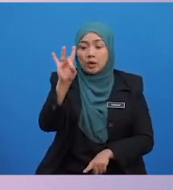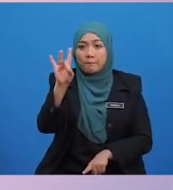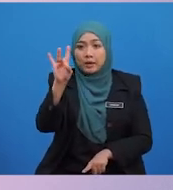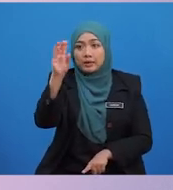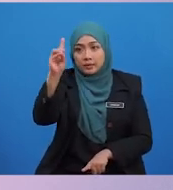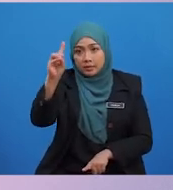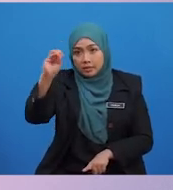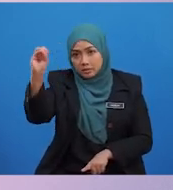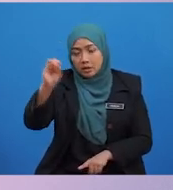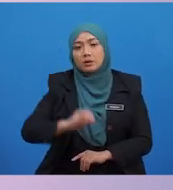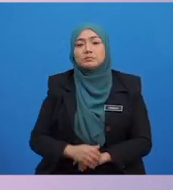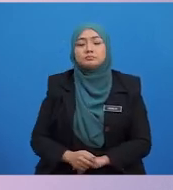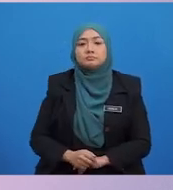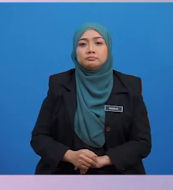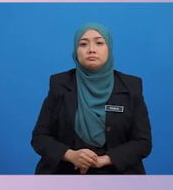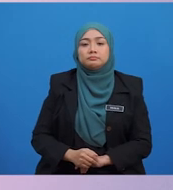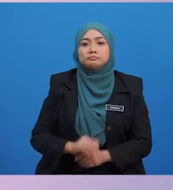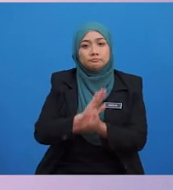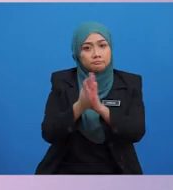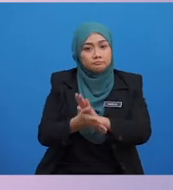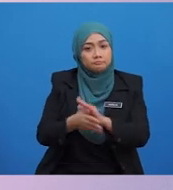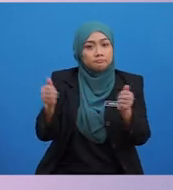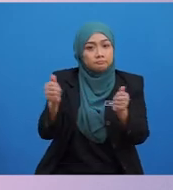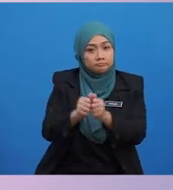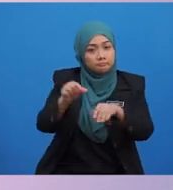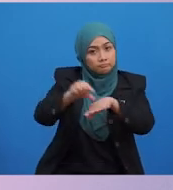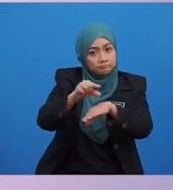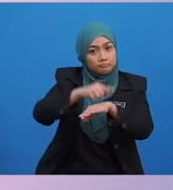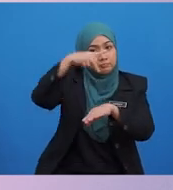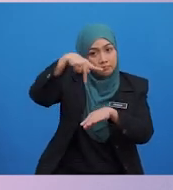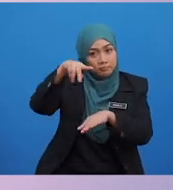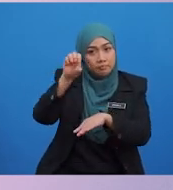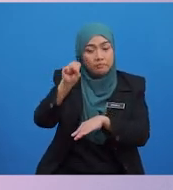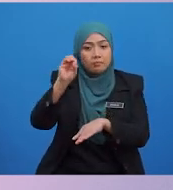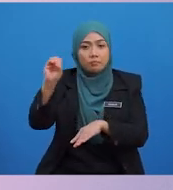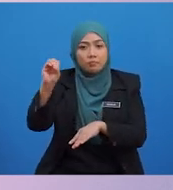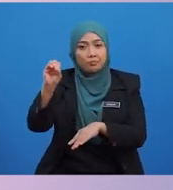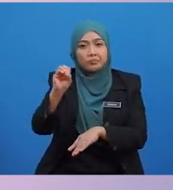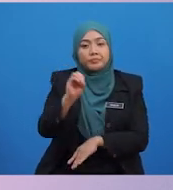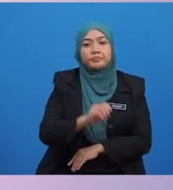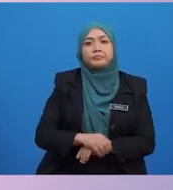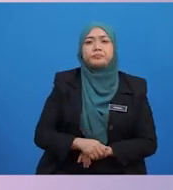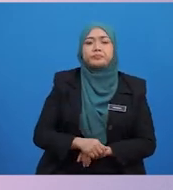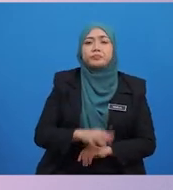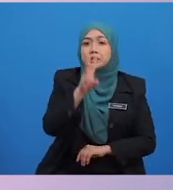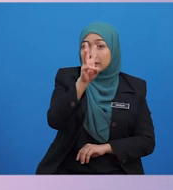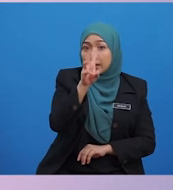petua sinus editor sign 61pa puluhan kosong delapan Raja =